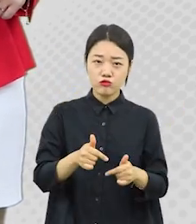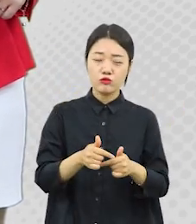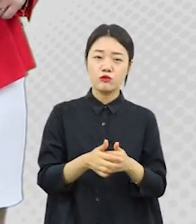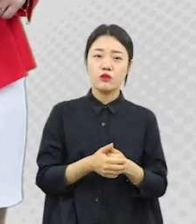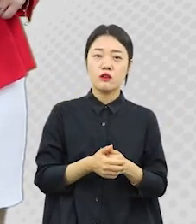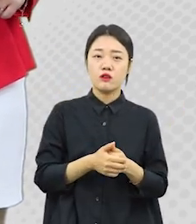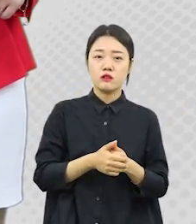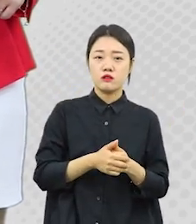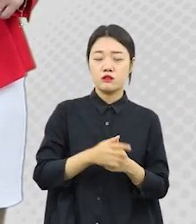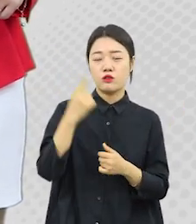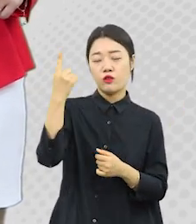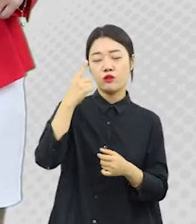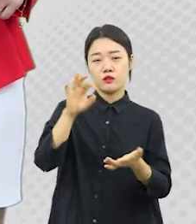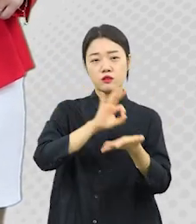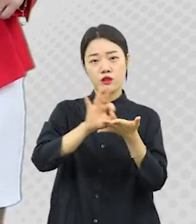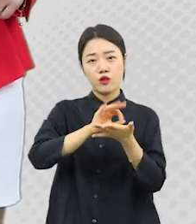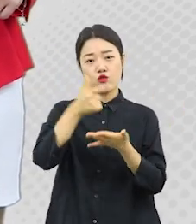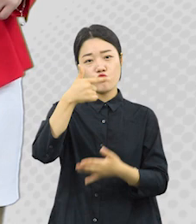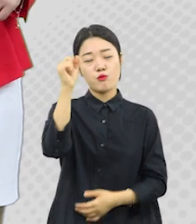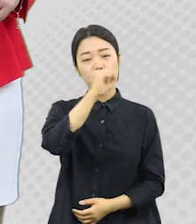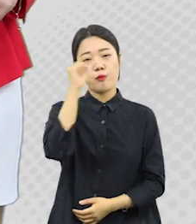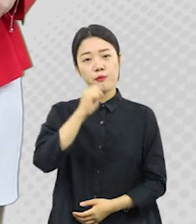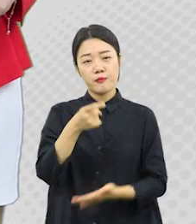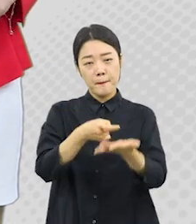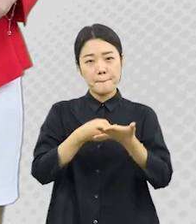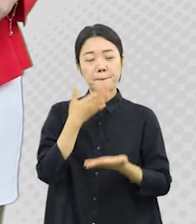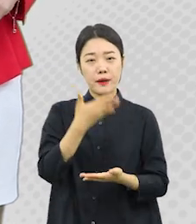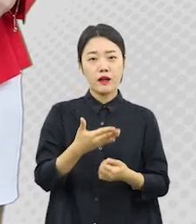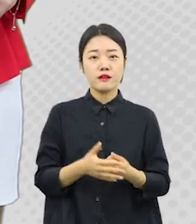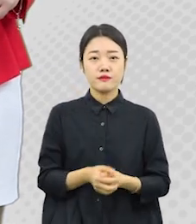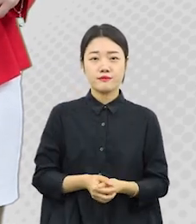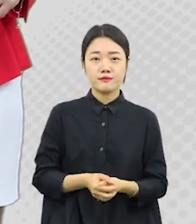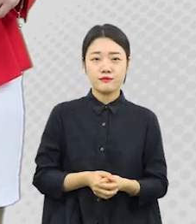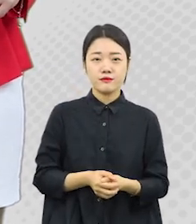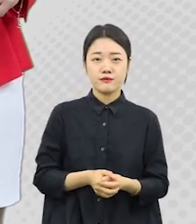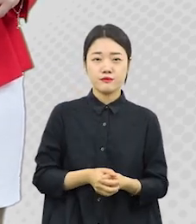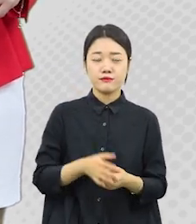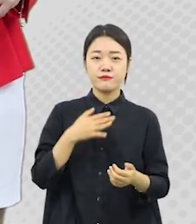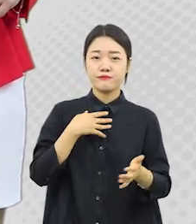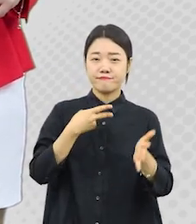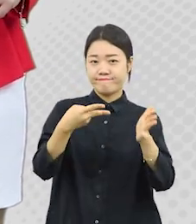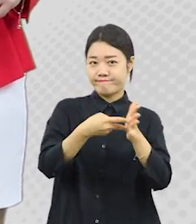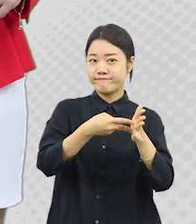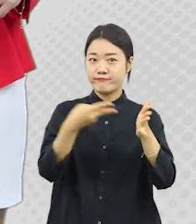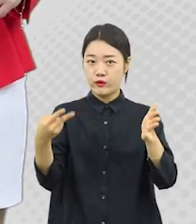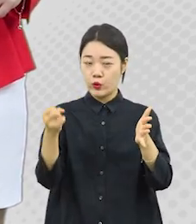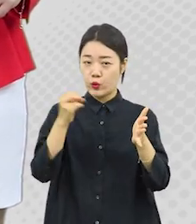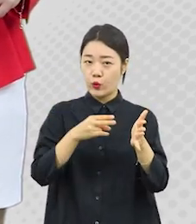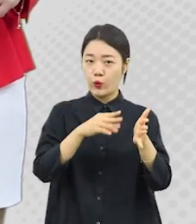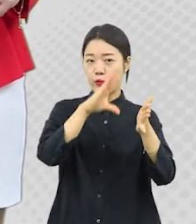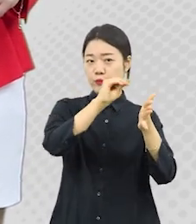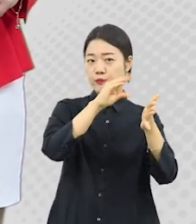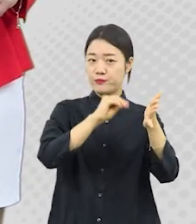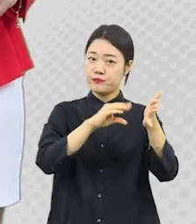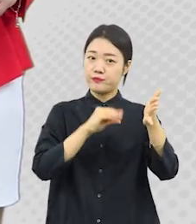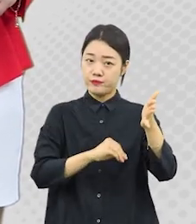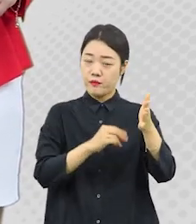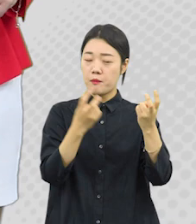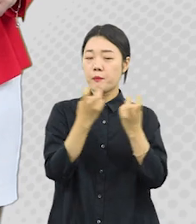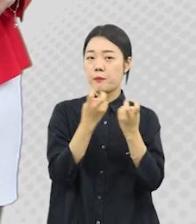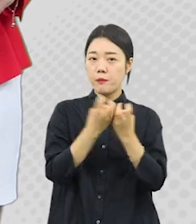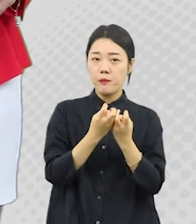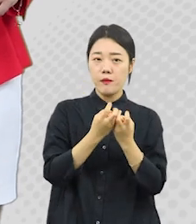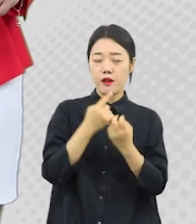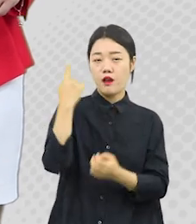것만으로도 전기 사용량의 6%를 아낄 수 있다고 하는데요. 전원 코드를 뽑아두거나 멀티탭의 전원을 꺼두는